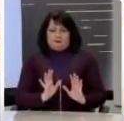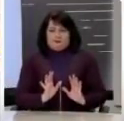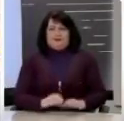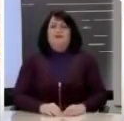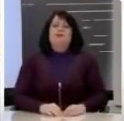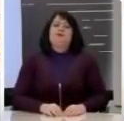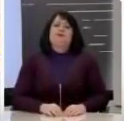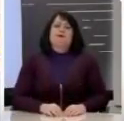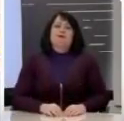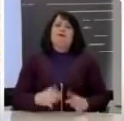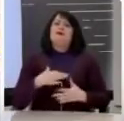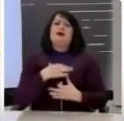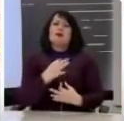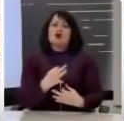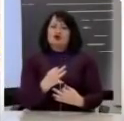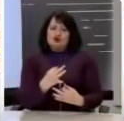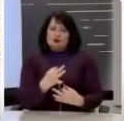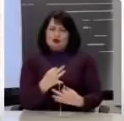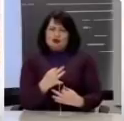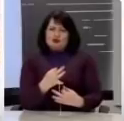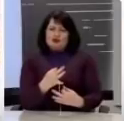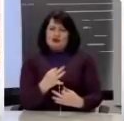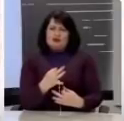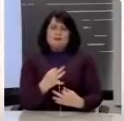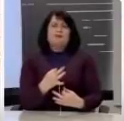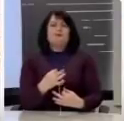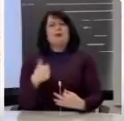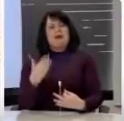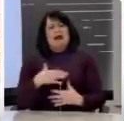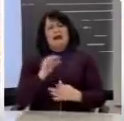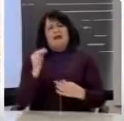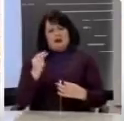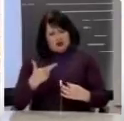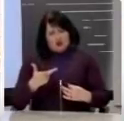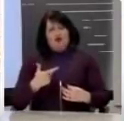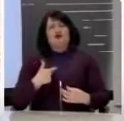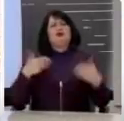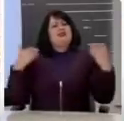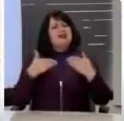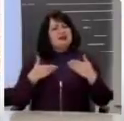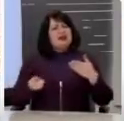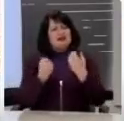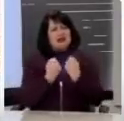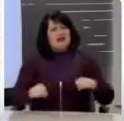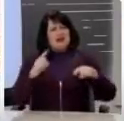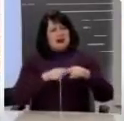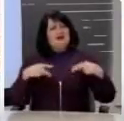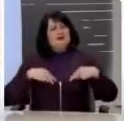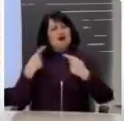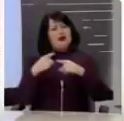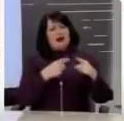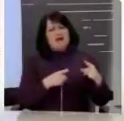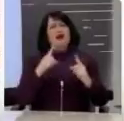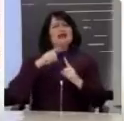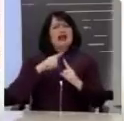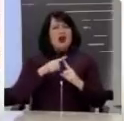Μίλησε ο εκπρόσωπος, ο ρυθμός εκπρόσωπος θα μιλήσει σε λίγο, μίλησε ο εισηγητής μας και οι βουλευτές των Αξιωματικών Ελλήνων, όπως και οι υπουργοί, και ο κ.